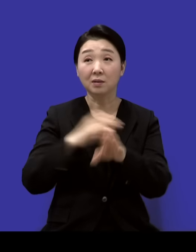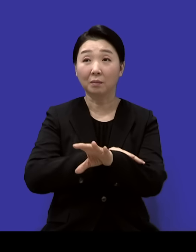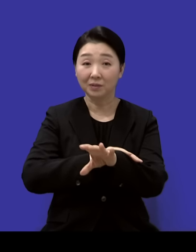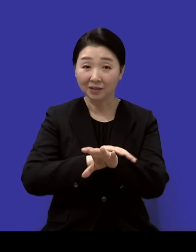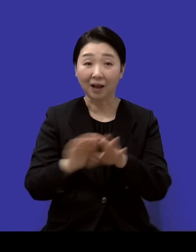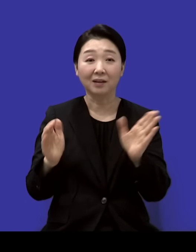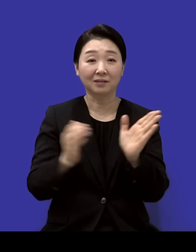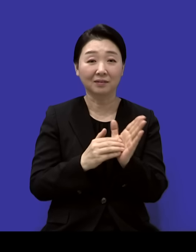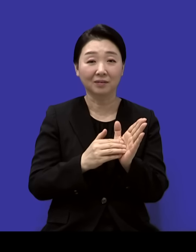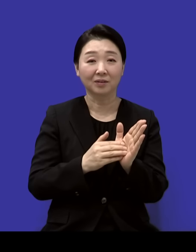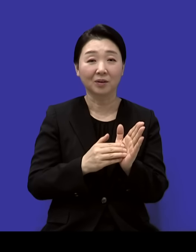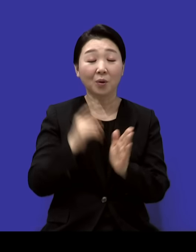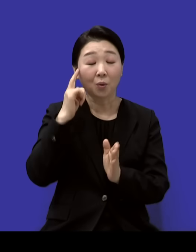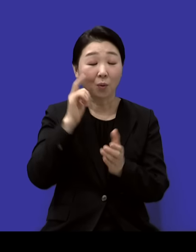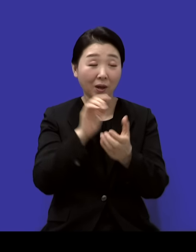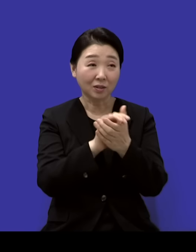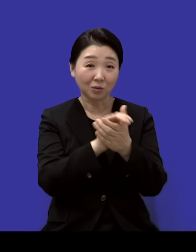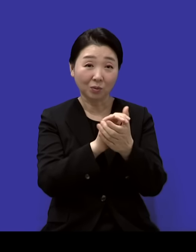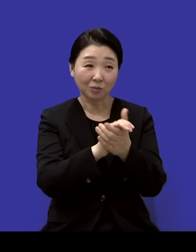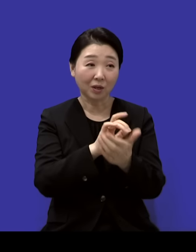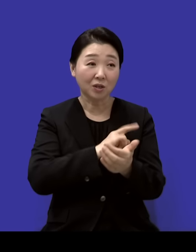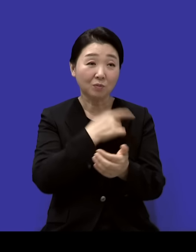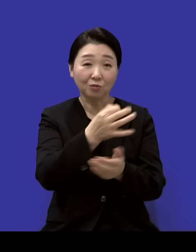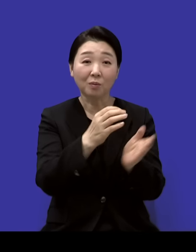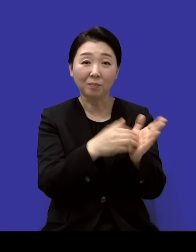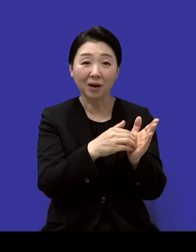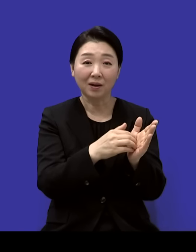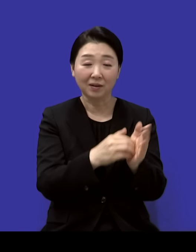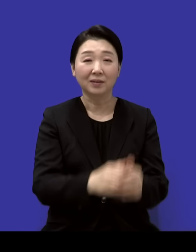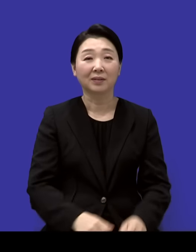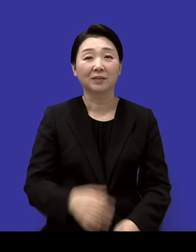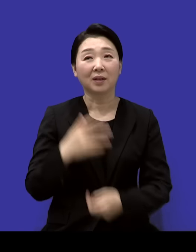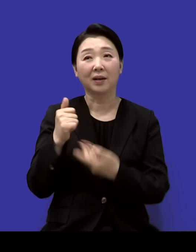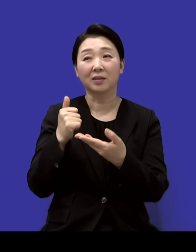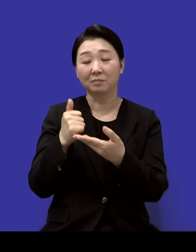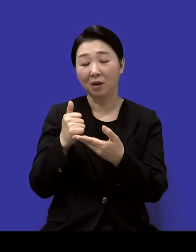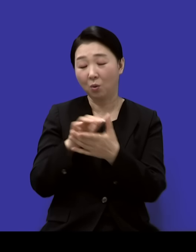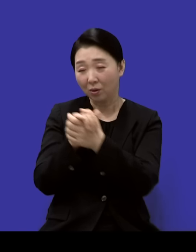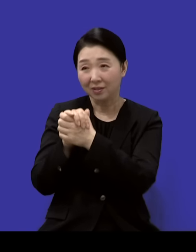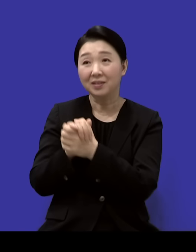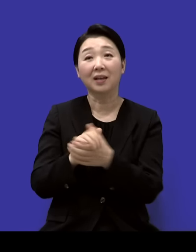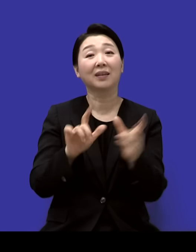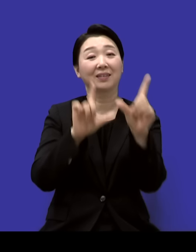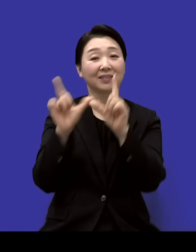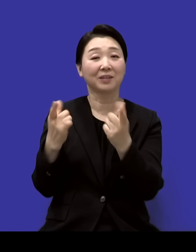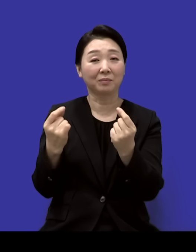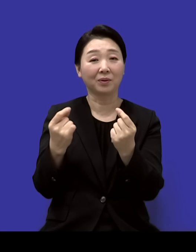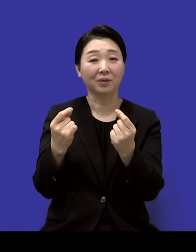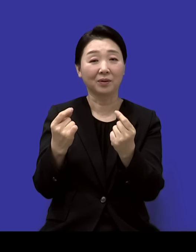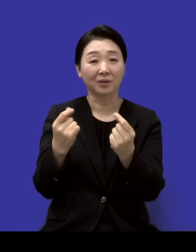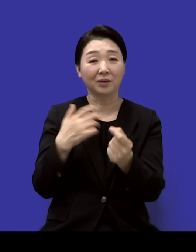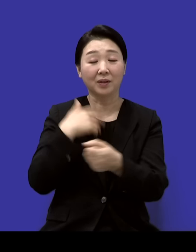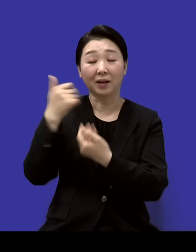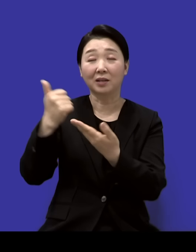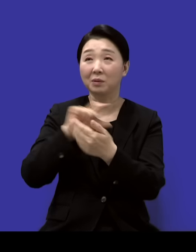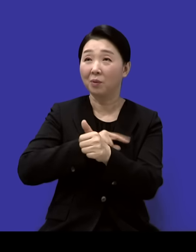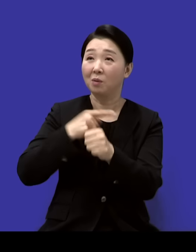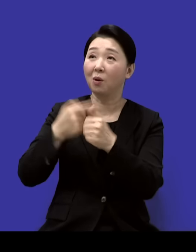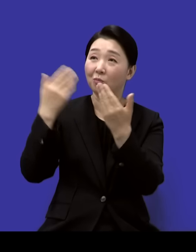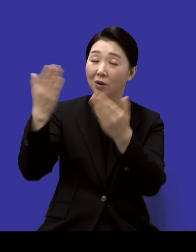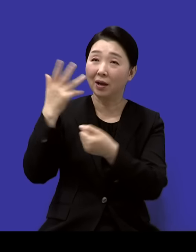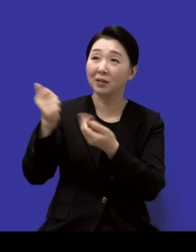받아가지고 예, 예. 원래 이제 친한 친구 사이엔 별칭도 붙이고 하잖아요. 예, 예. 제가 참 하나님하고 너무 친하게 지내면서 제가 네. 별명을 하나 드렸어요. 네.